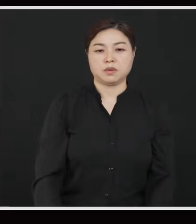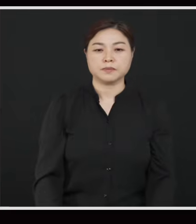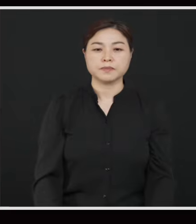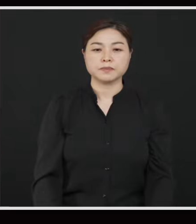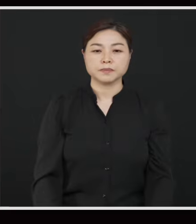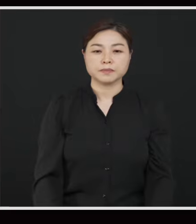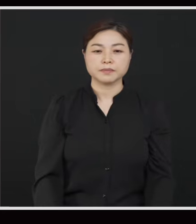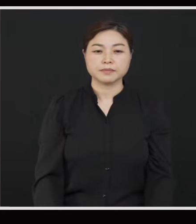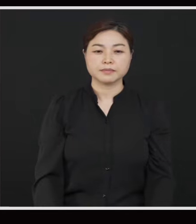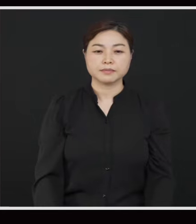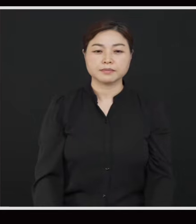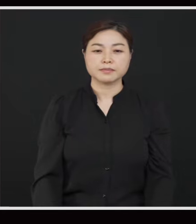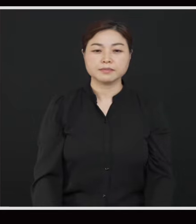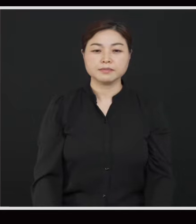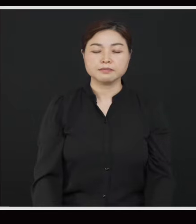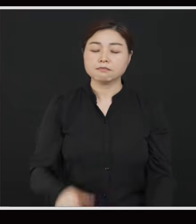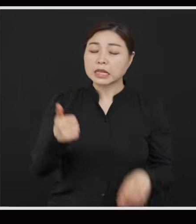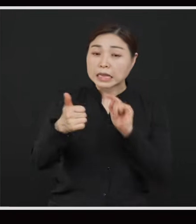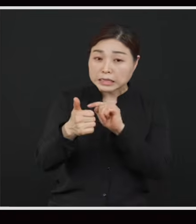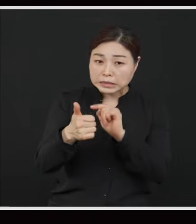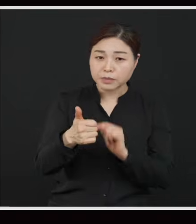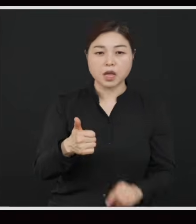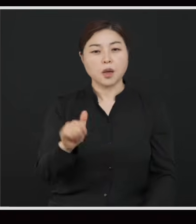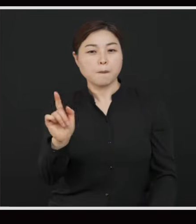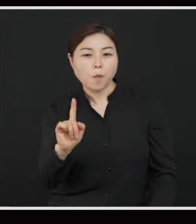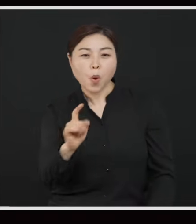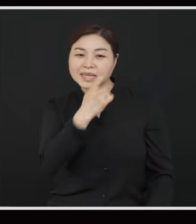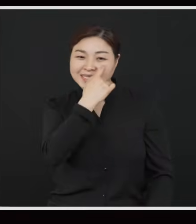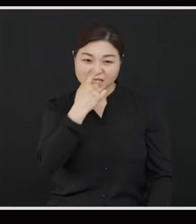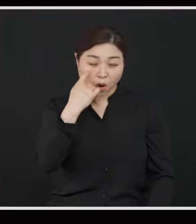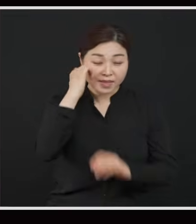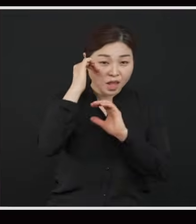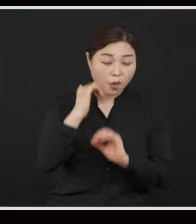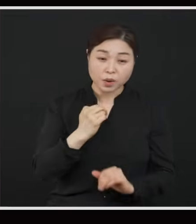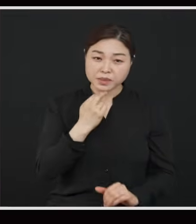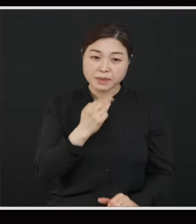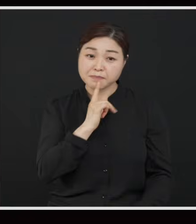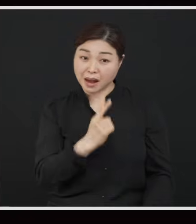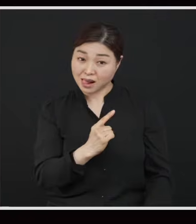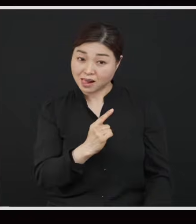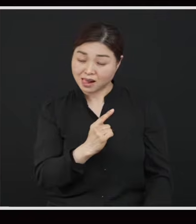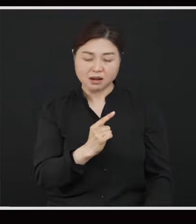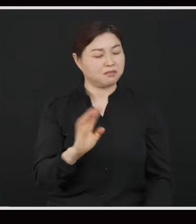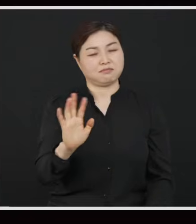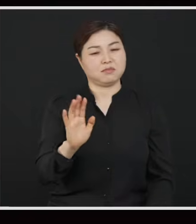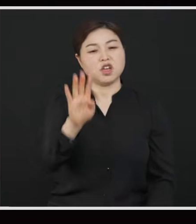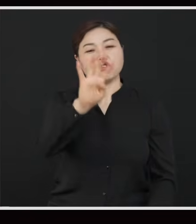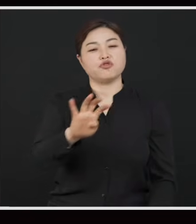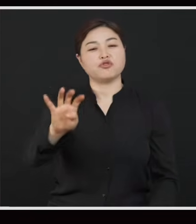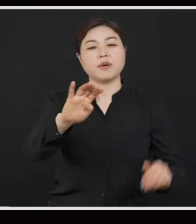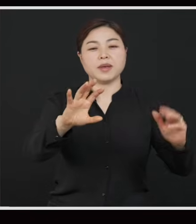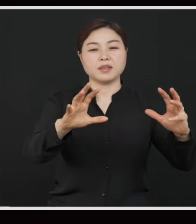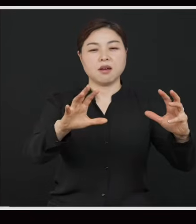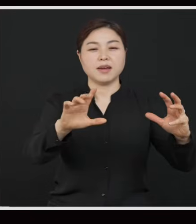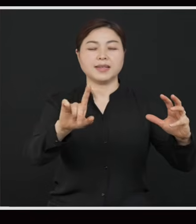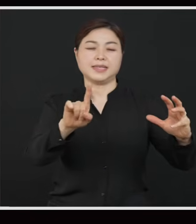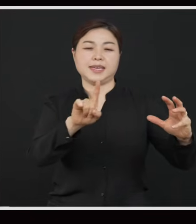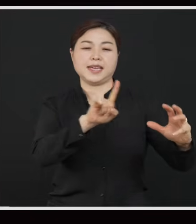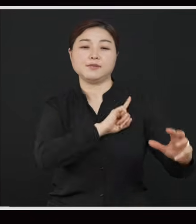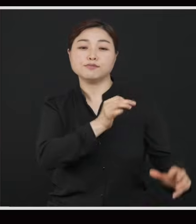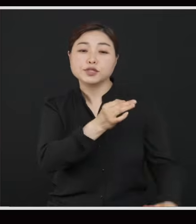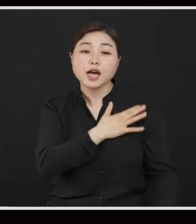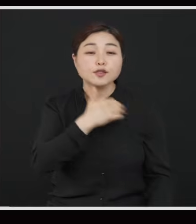자, 이 사람이 근거 없이 얘기를 했을까요? 유럽에서 그 당시에 최고로 잘 사는 나라가